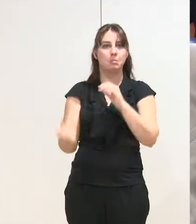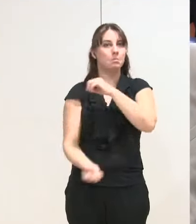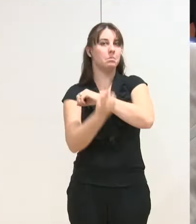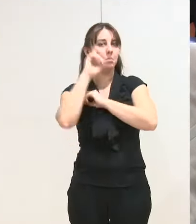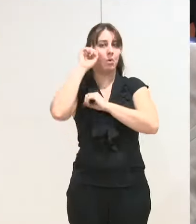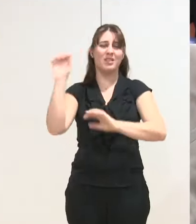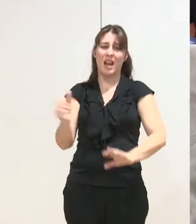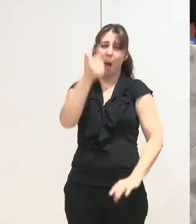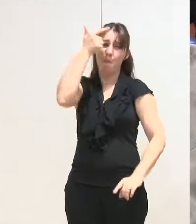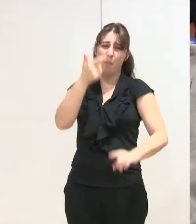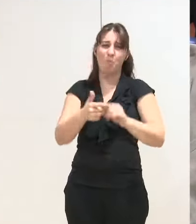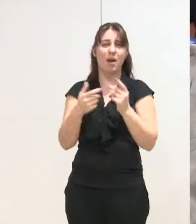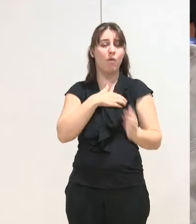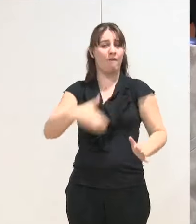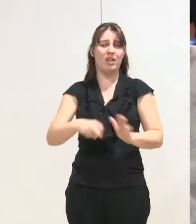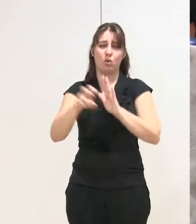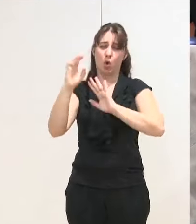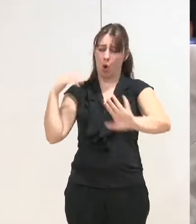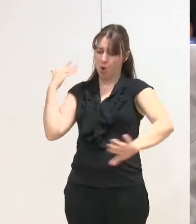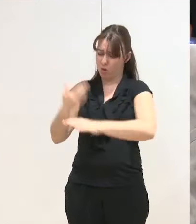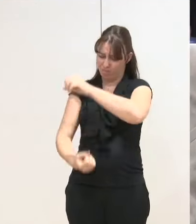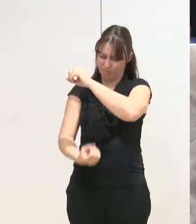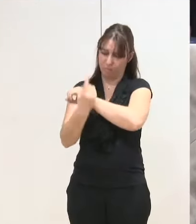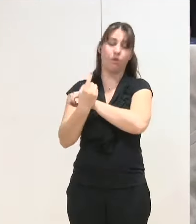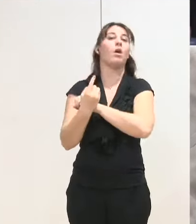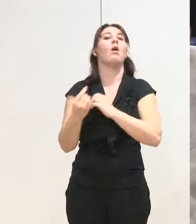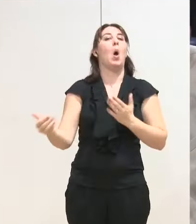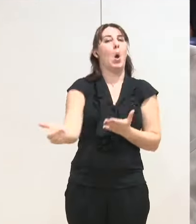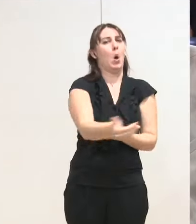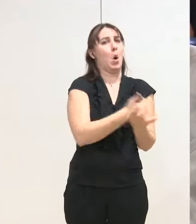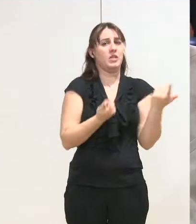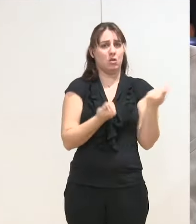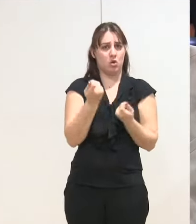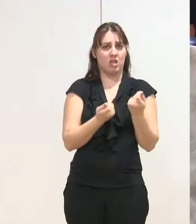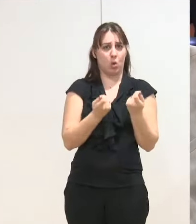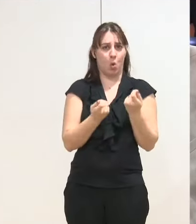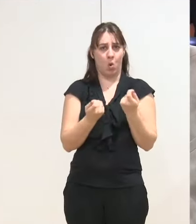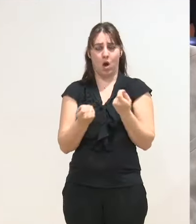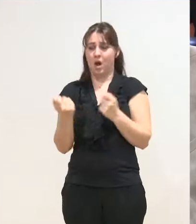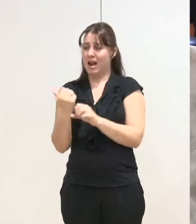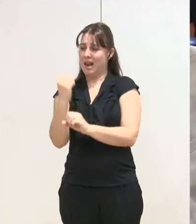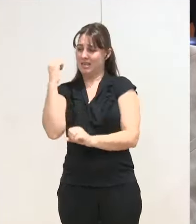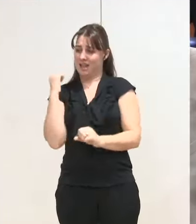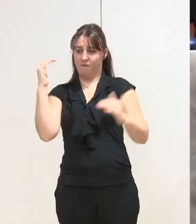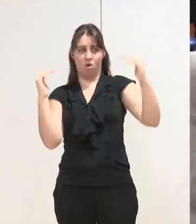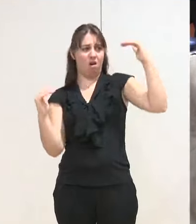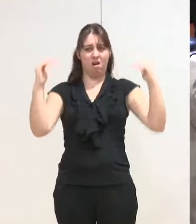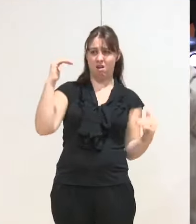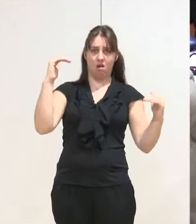l'histoire financière de la Ville de Grenoble que les recettes de gestion sont inférieures à celles de l'année